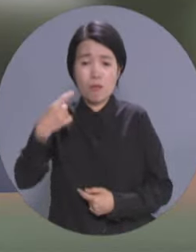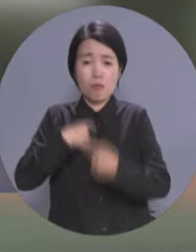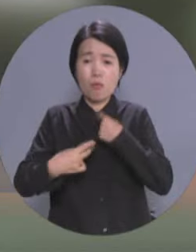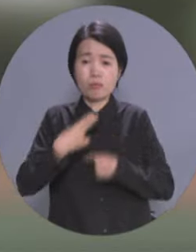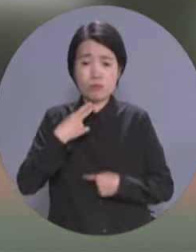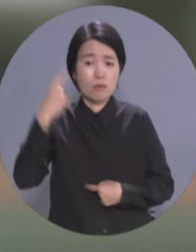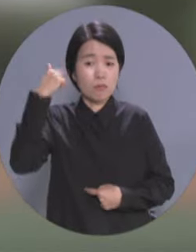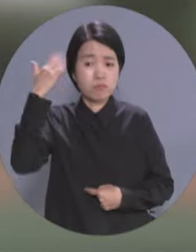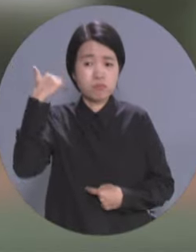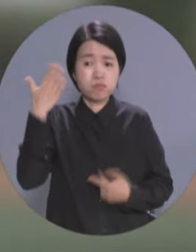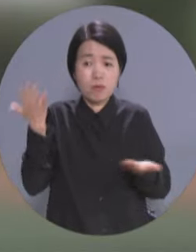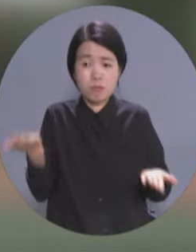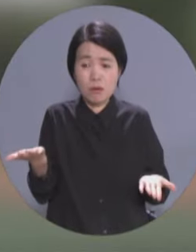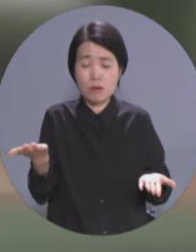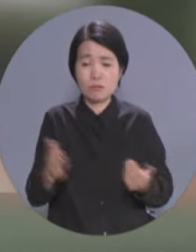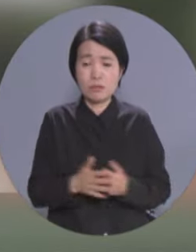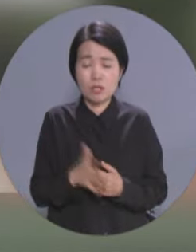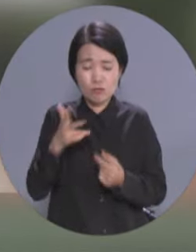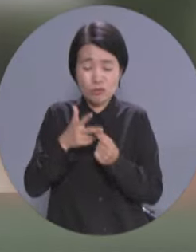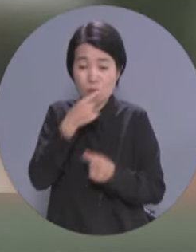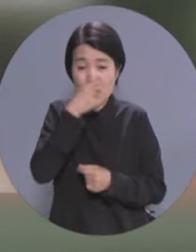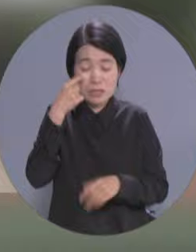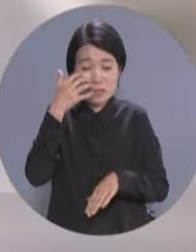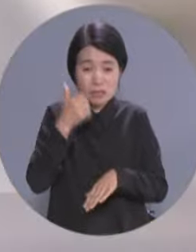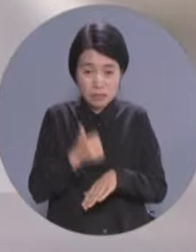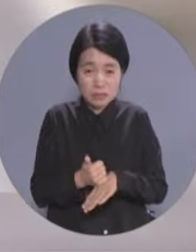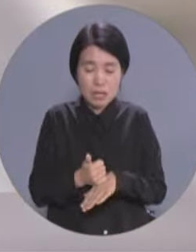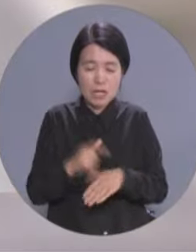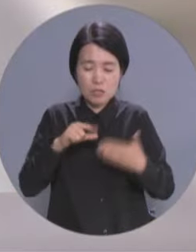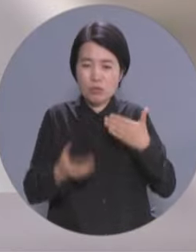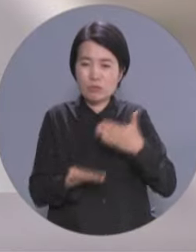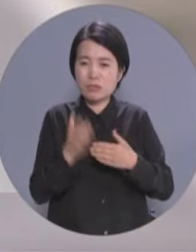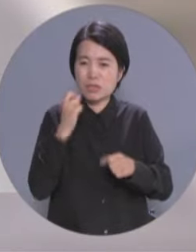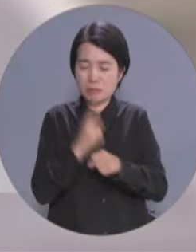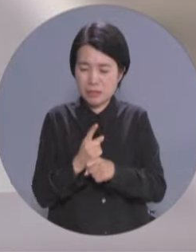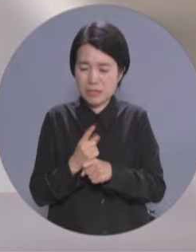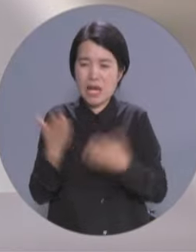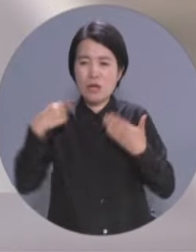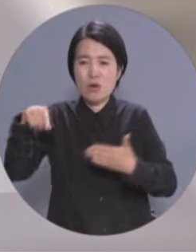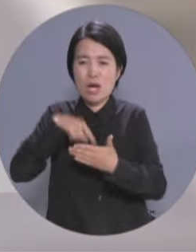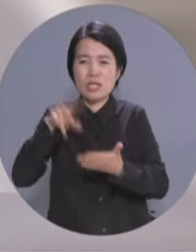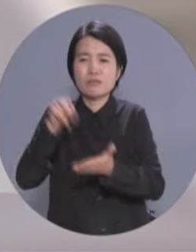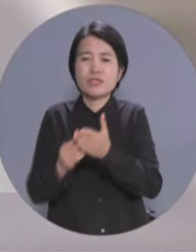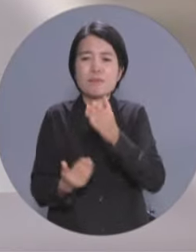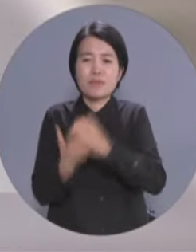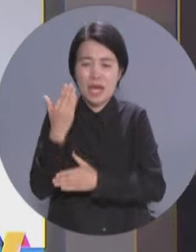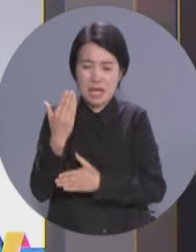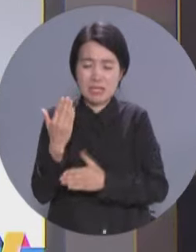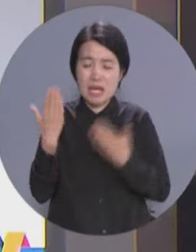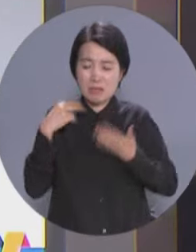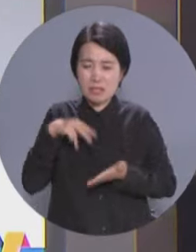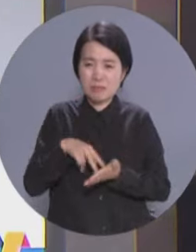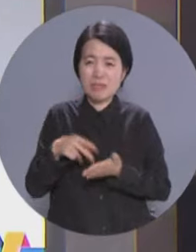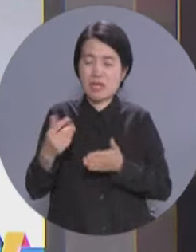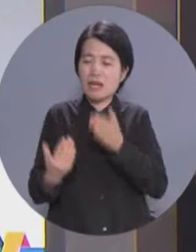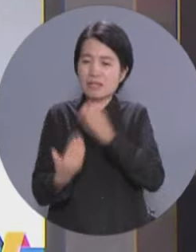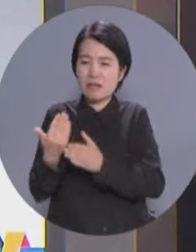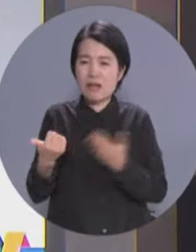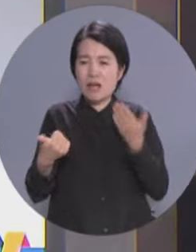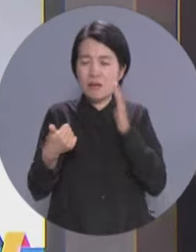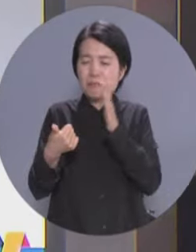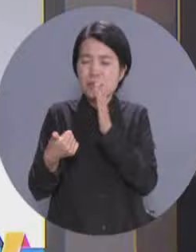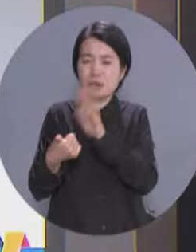하지만 취재결과 지난달초 이미 내부에서 먼저 문제가 불거졌지만 학교측이 은폐하려 했다는